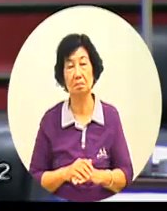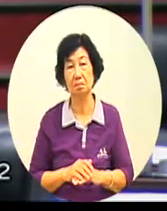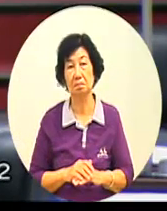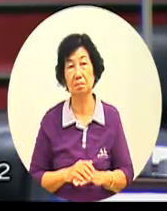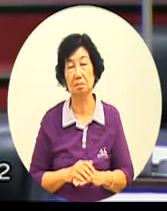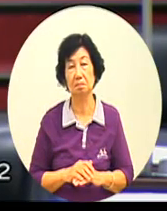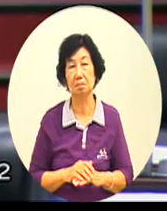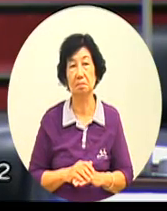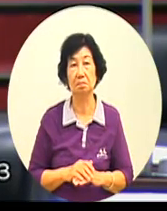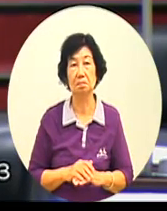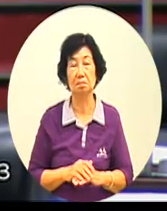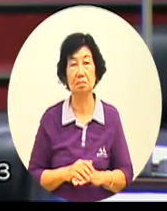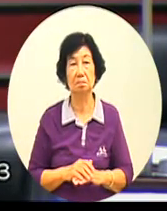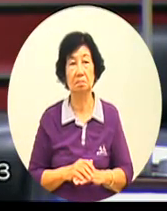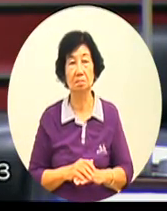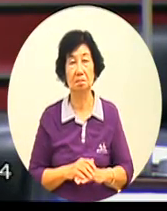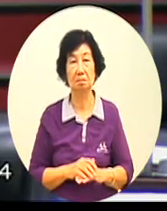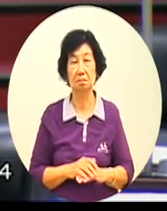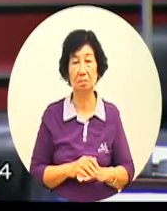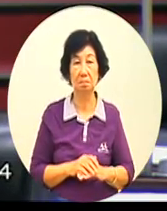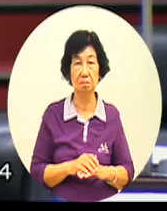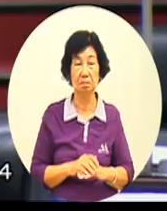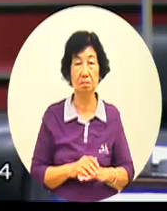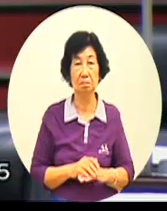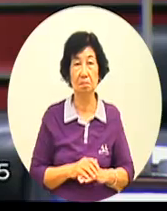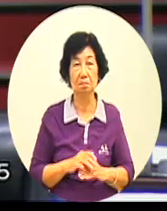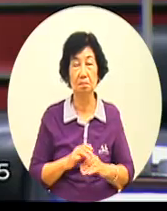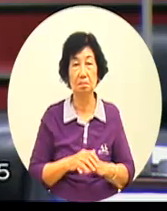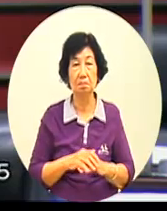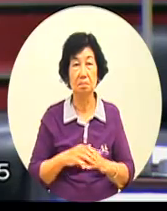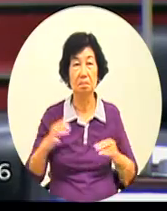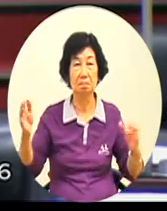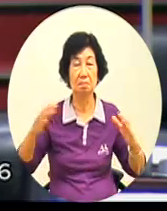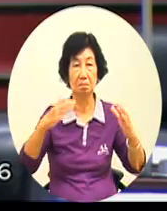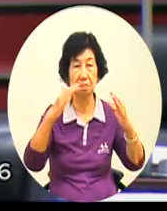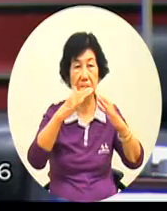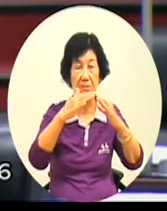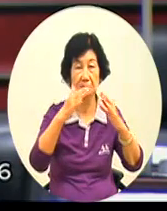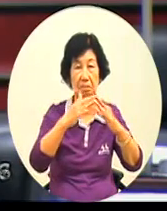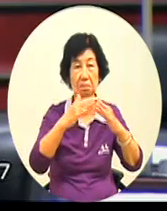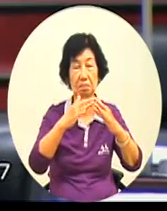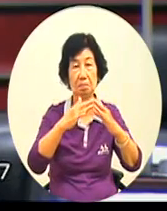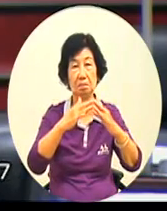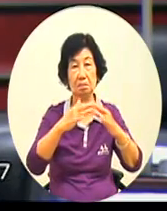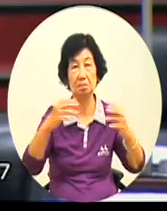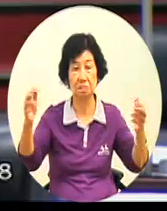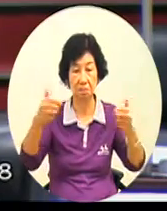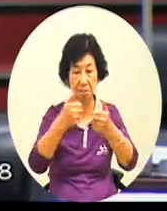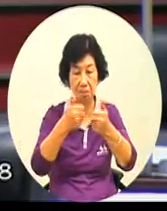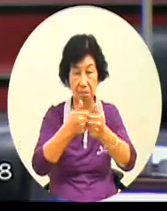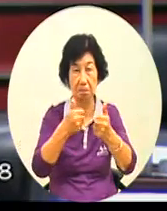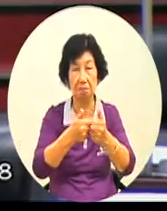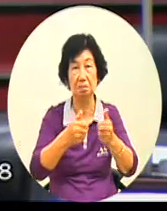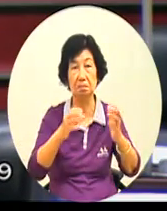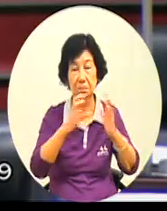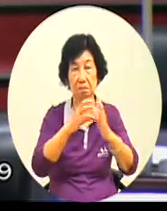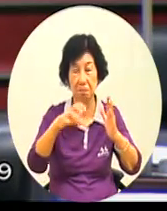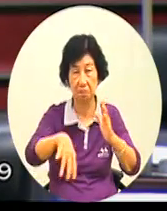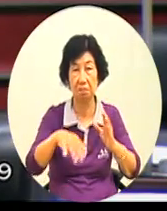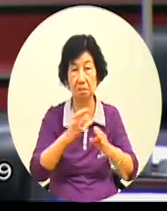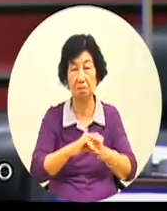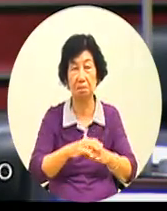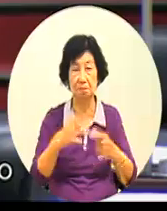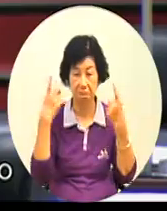聚会所的这个屋顶，远远看是这样，啊，其实是很漂亮。那当